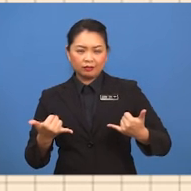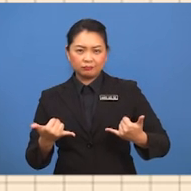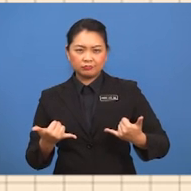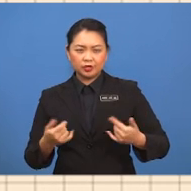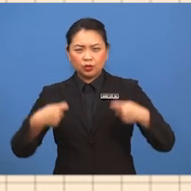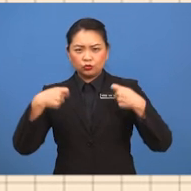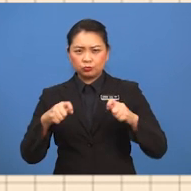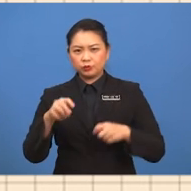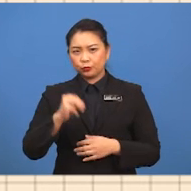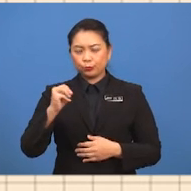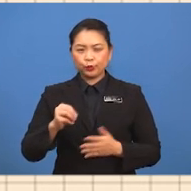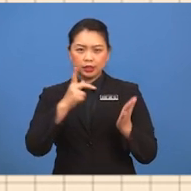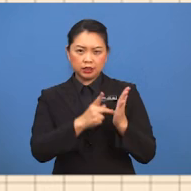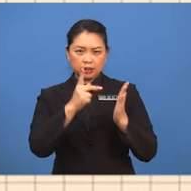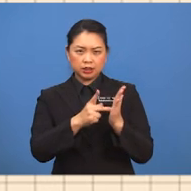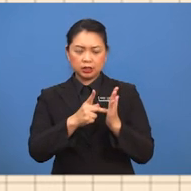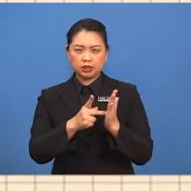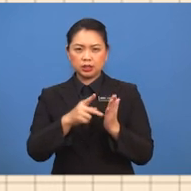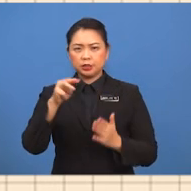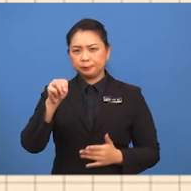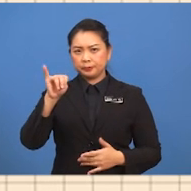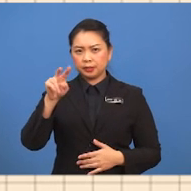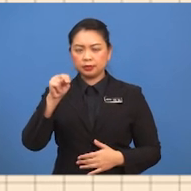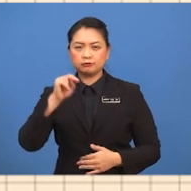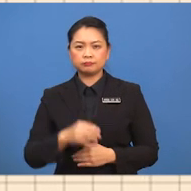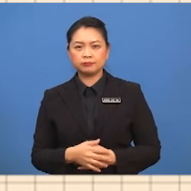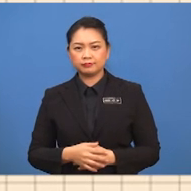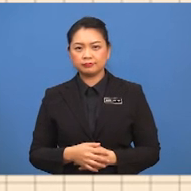Sekarang, cuba murid-murid kira min.